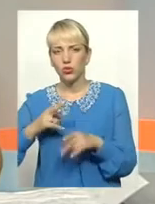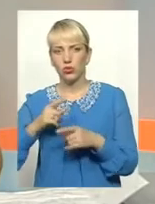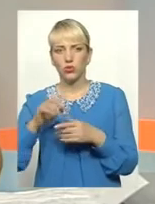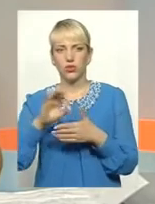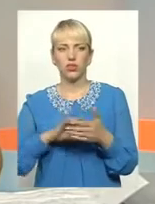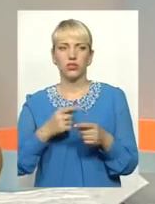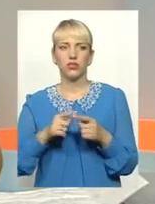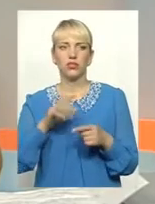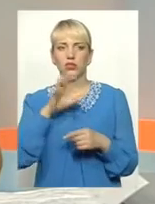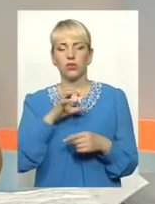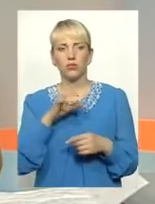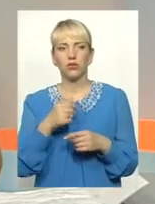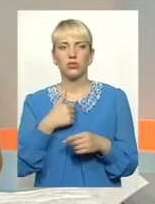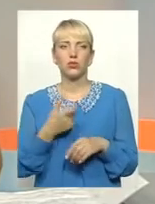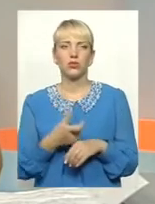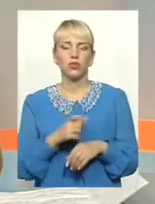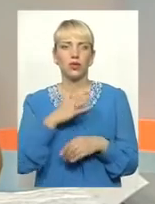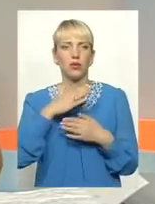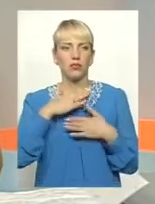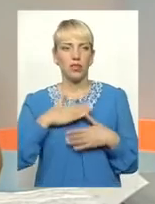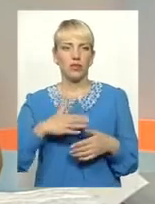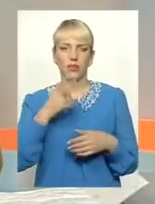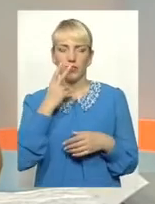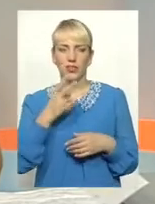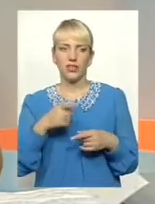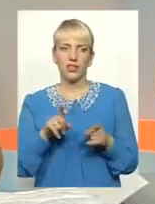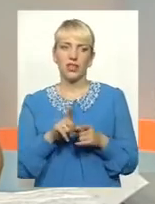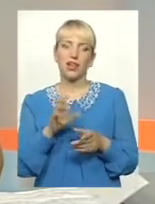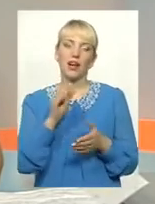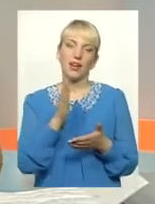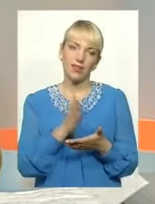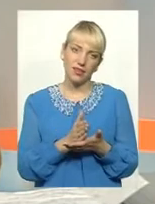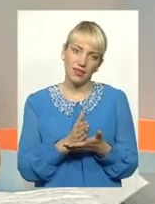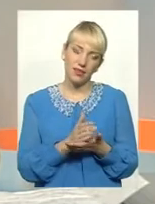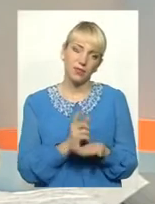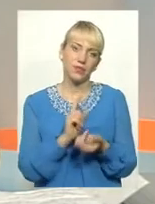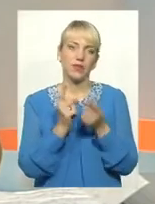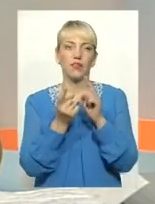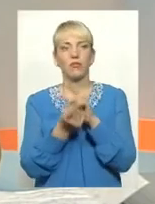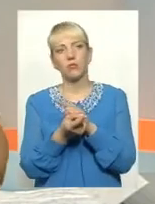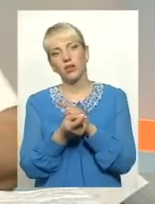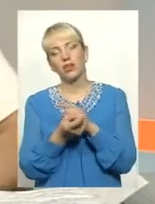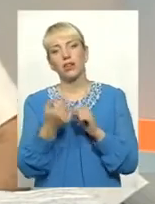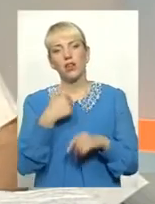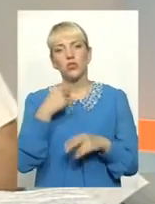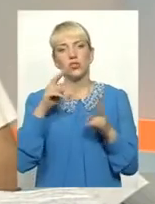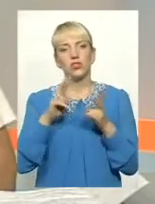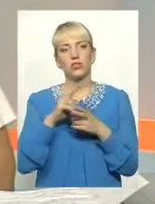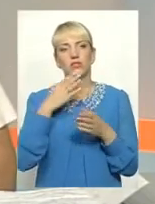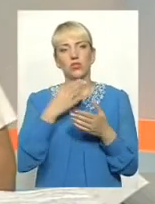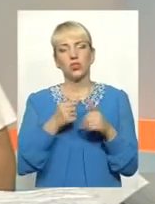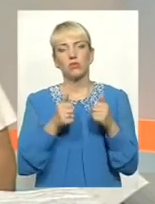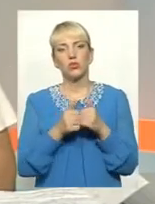того собачку. Ну, дуже приємно на такі картини дивитись. А є навпаки, от я стикаюся зі своїми сусідами,